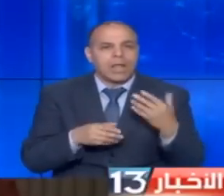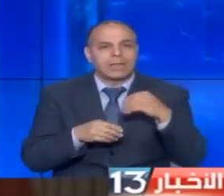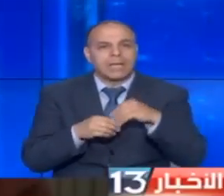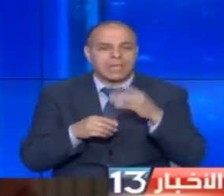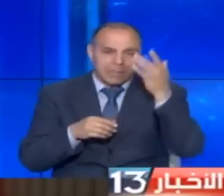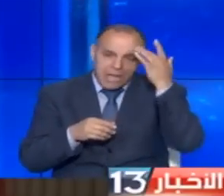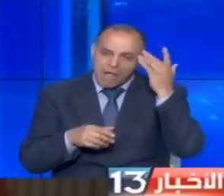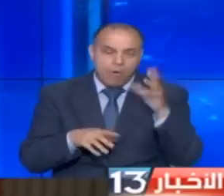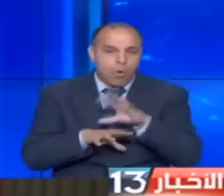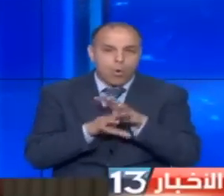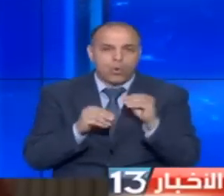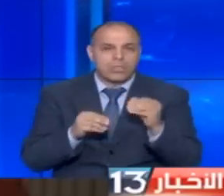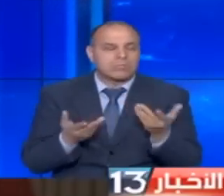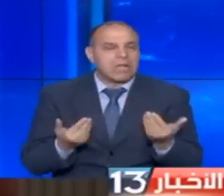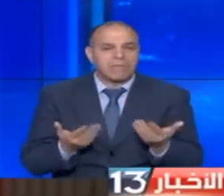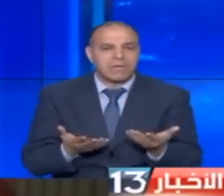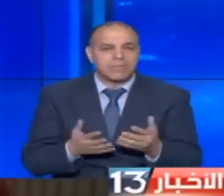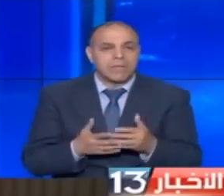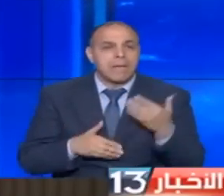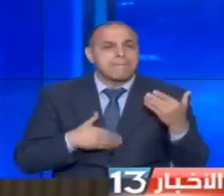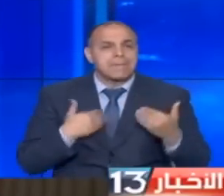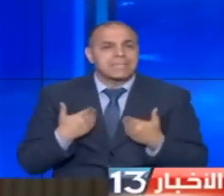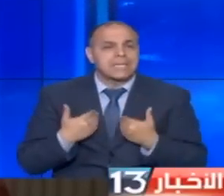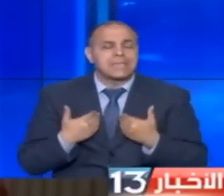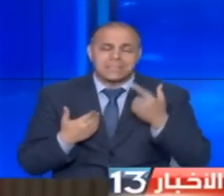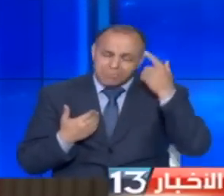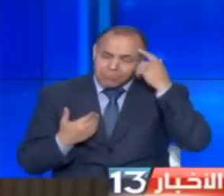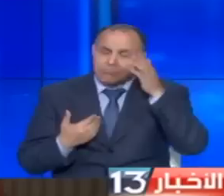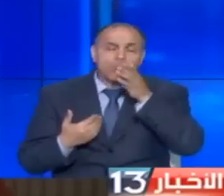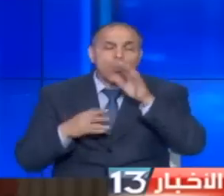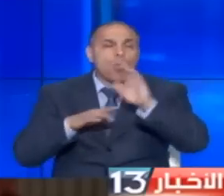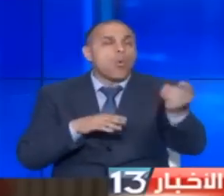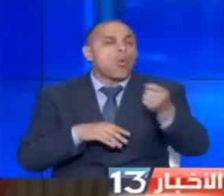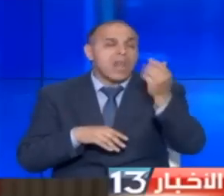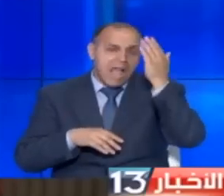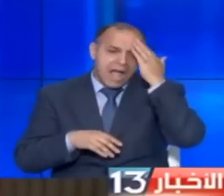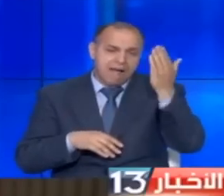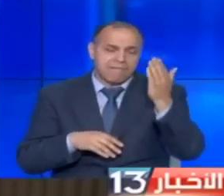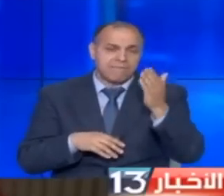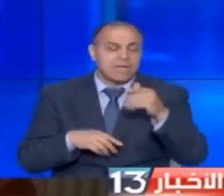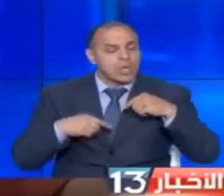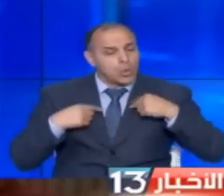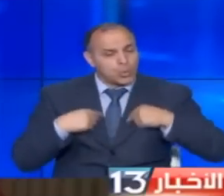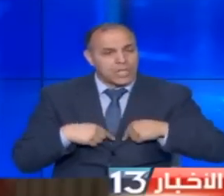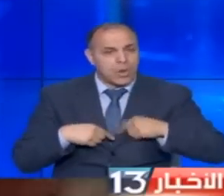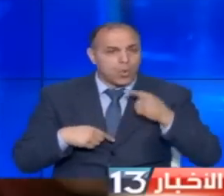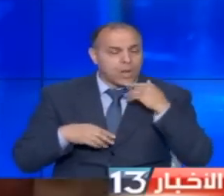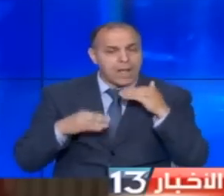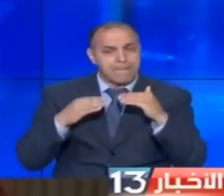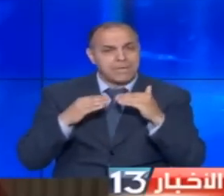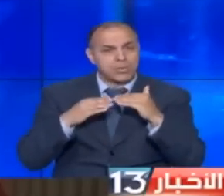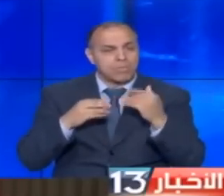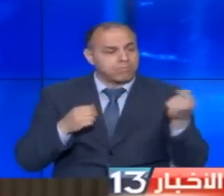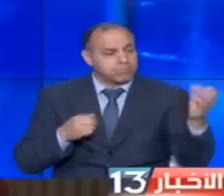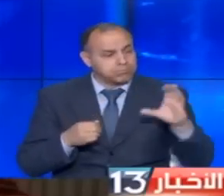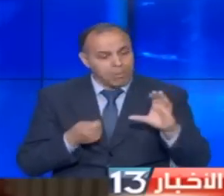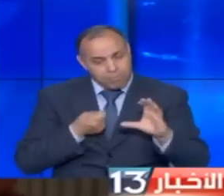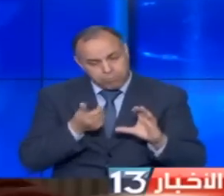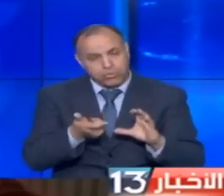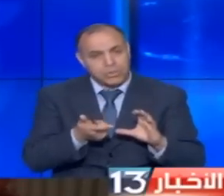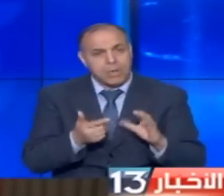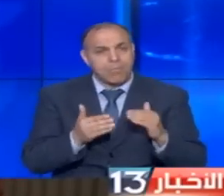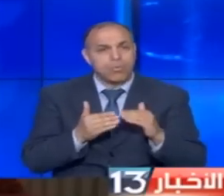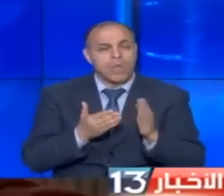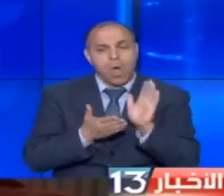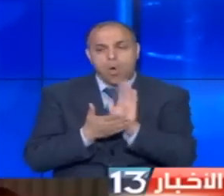المؤسسات المسرحيه المسرح بالتسويق مربوط بعضهم مش دعم الوزاره على المستوى التمويل العمومي وعلى مستوى